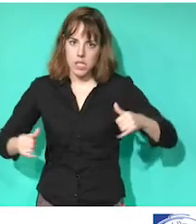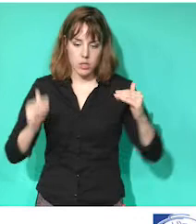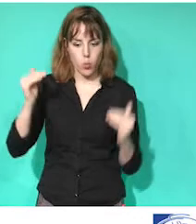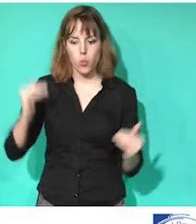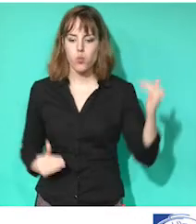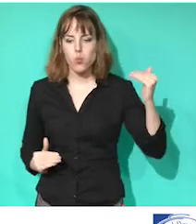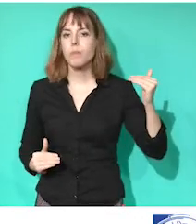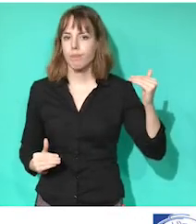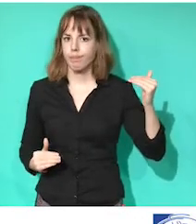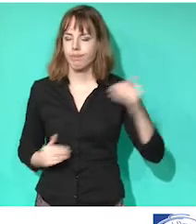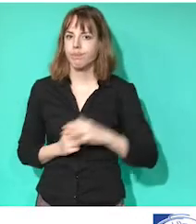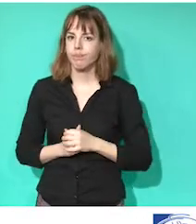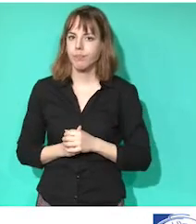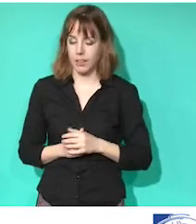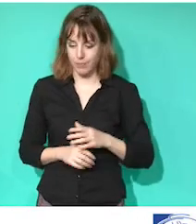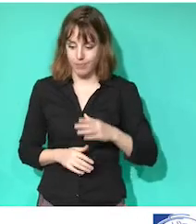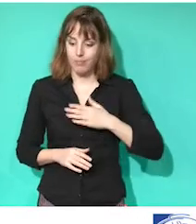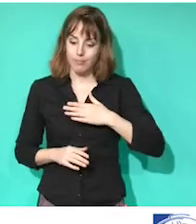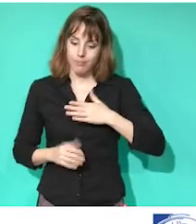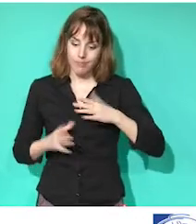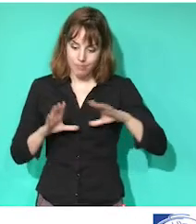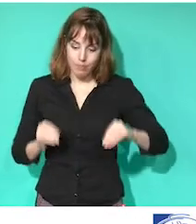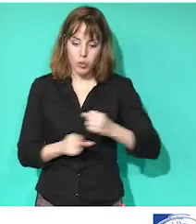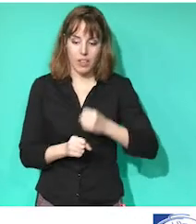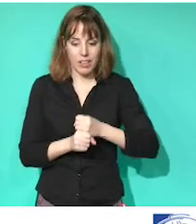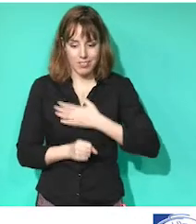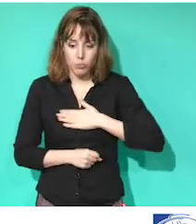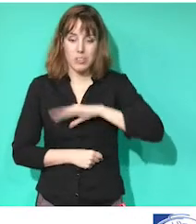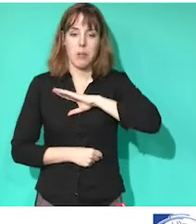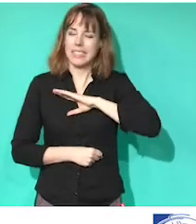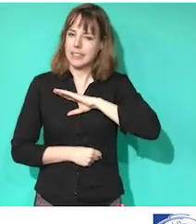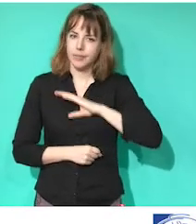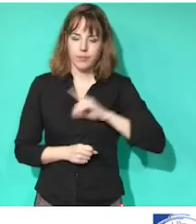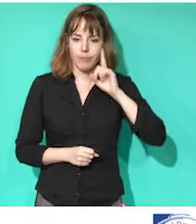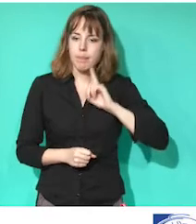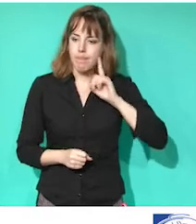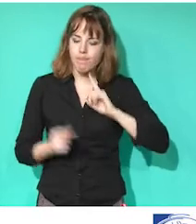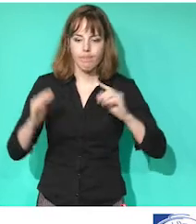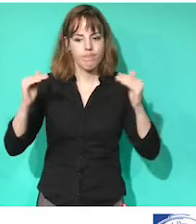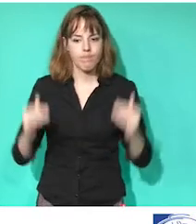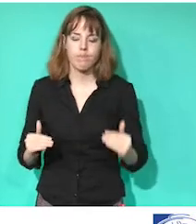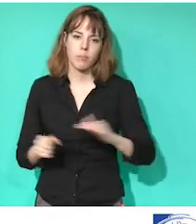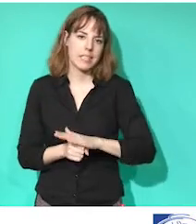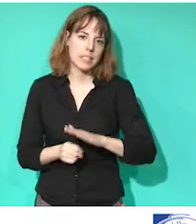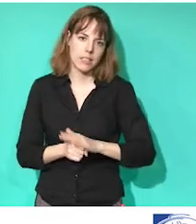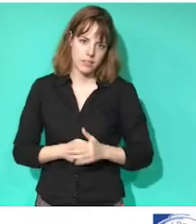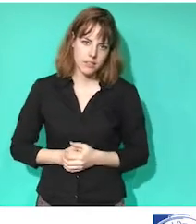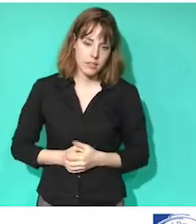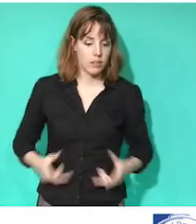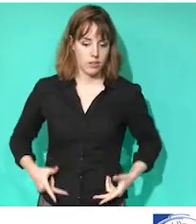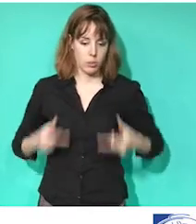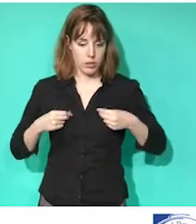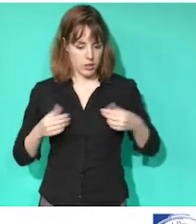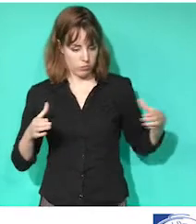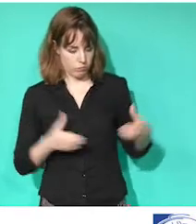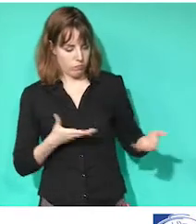à parcourir lorsqu'on est sur des postes de responsabilité. Donc là, l'atelier a vraiment travaillé notamment à donner des outils en disant